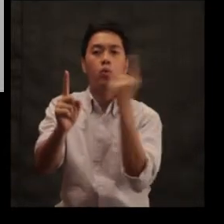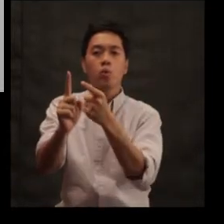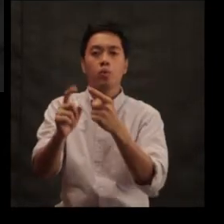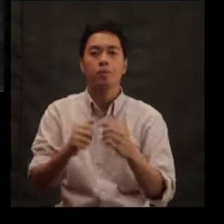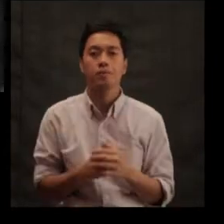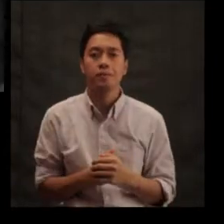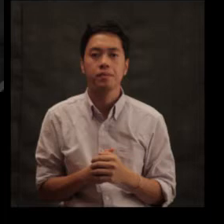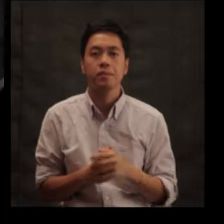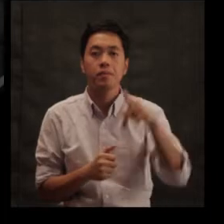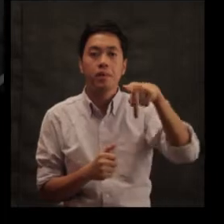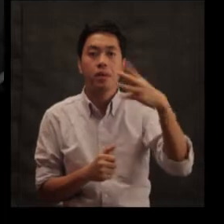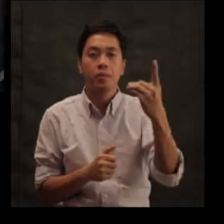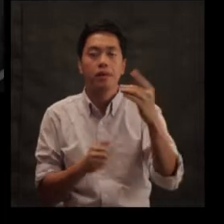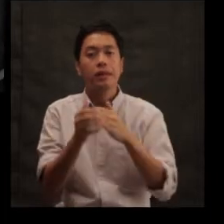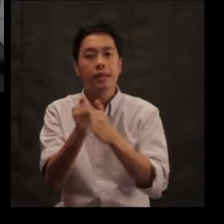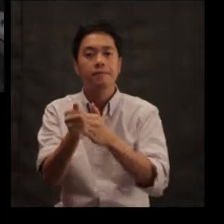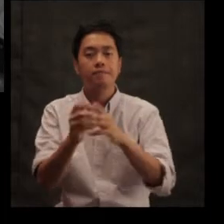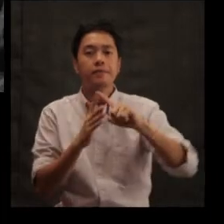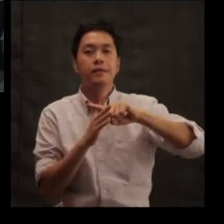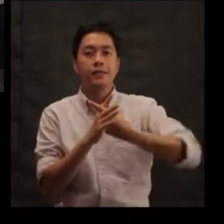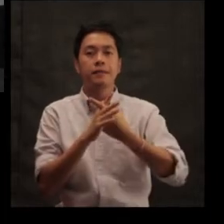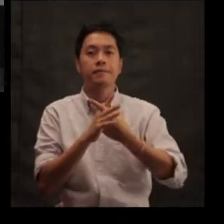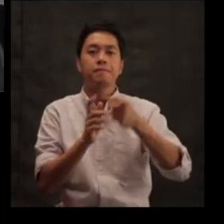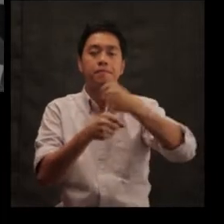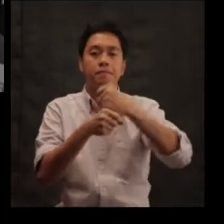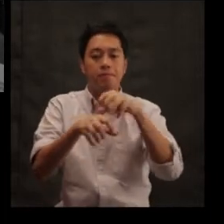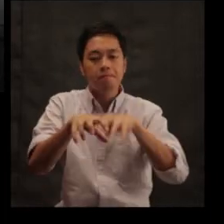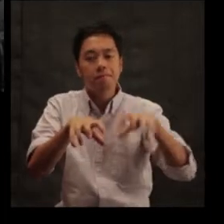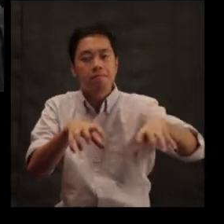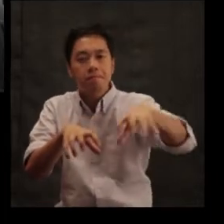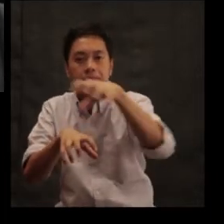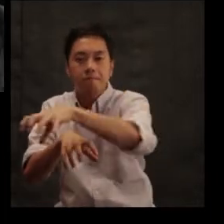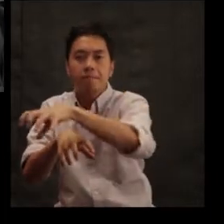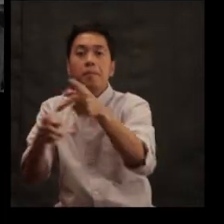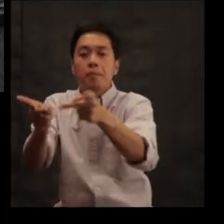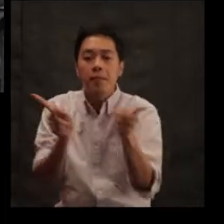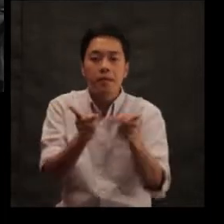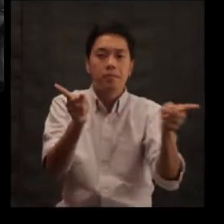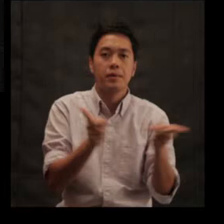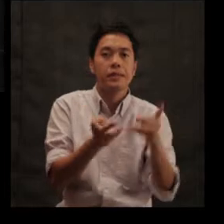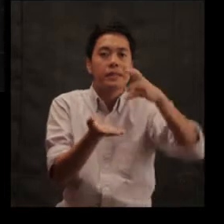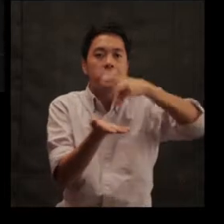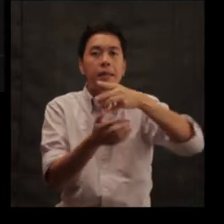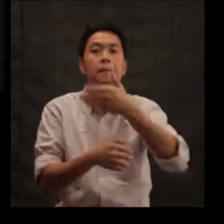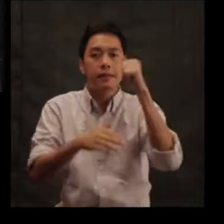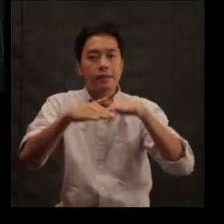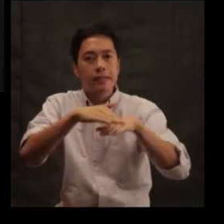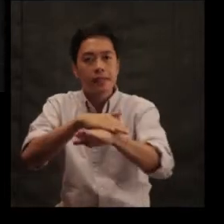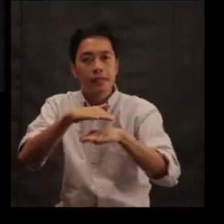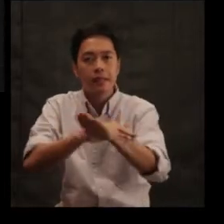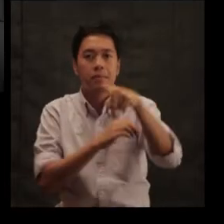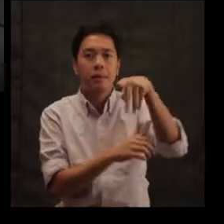kapakanan. Pinasimula ng mga leader ng mga samahan ng PWD ang pagkakaroon ng satellite voter registration sites sa mga